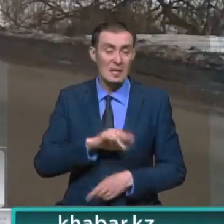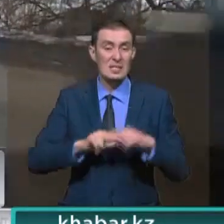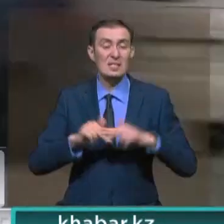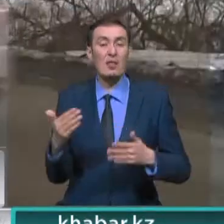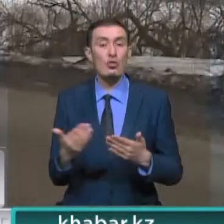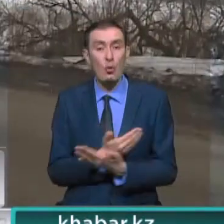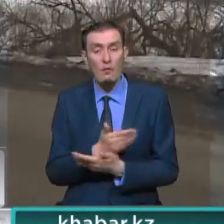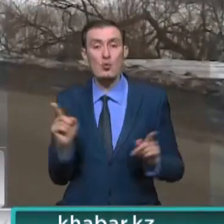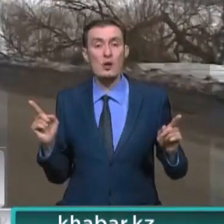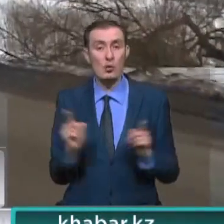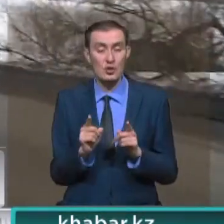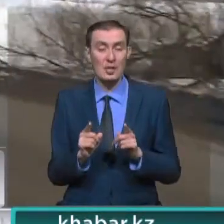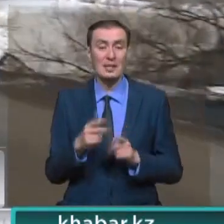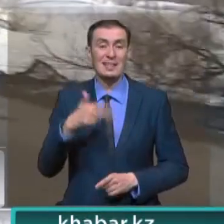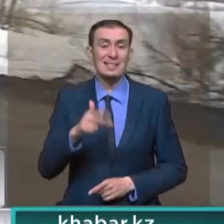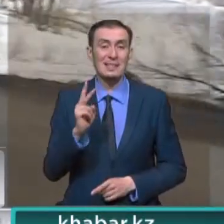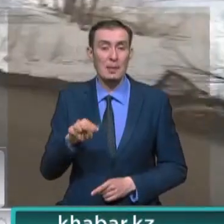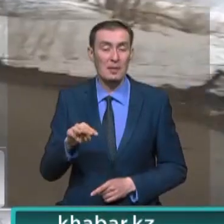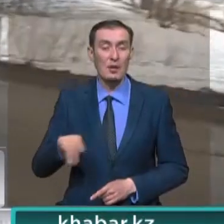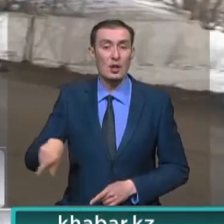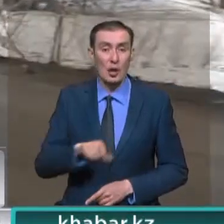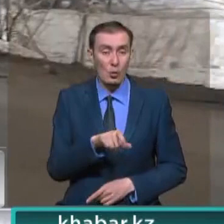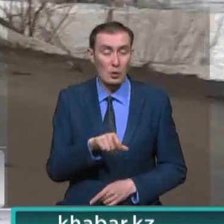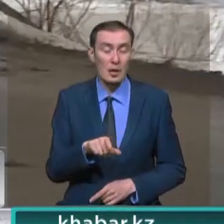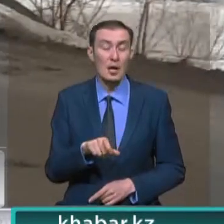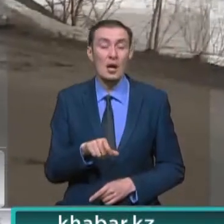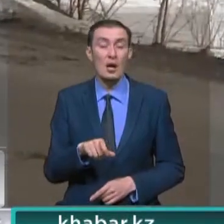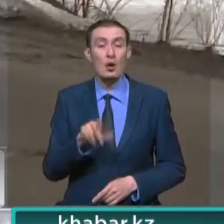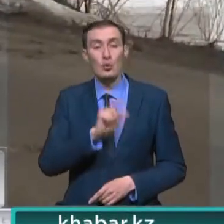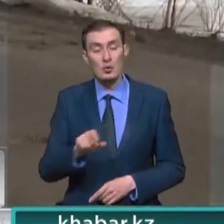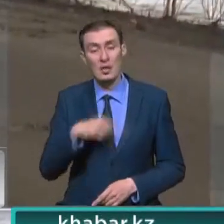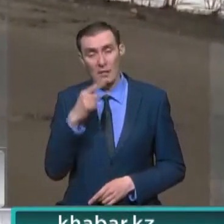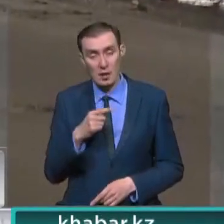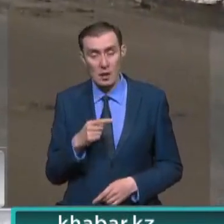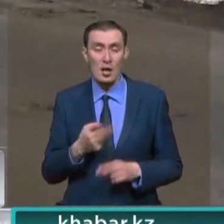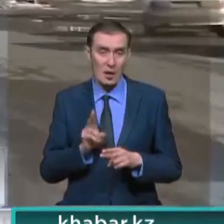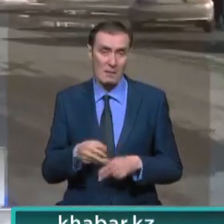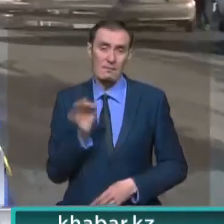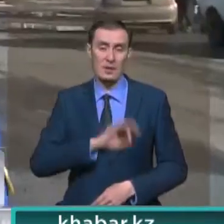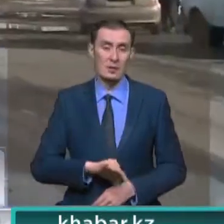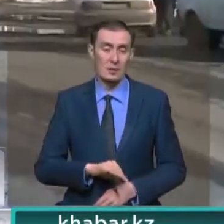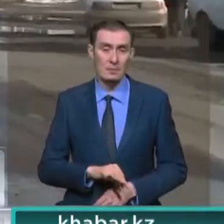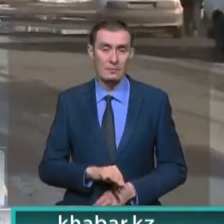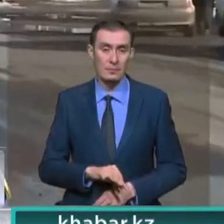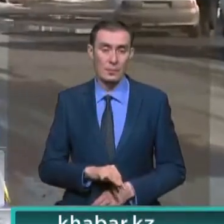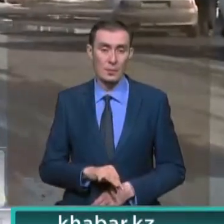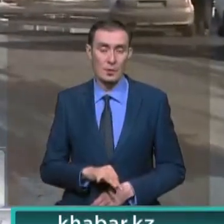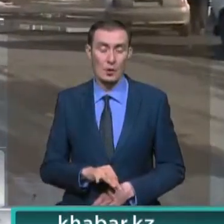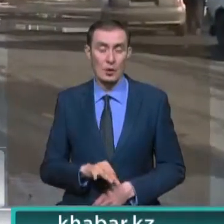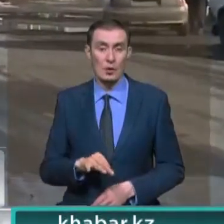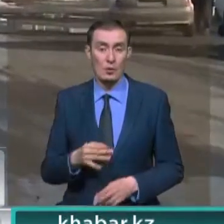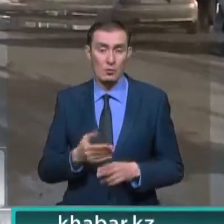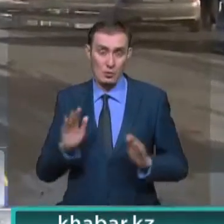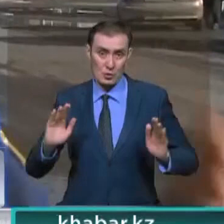строительства новой, укороченной на 30 километров трассы между гор, местные жители считают вполне резонными. Важен этот путь. Во-первых,